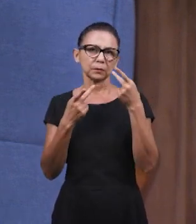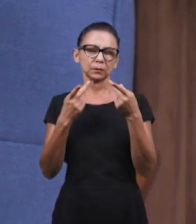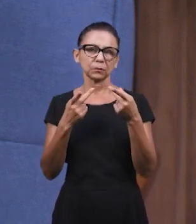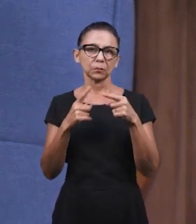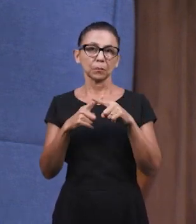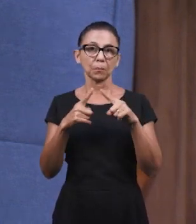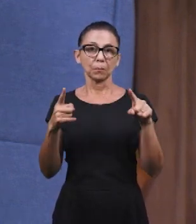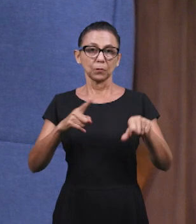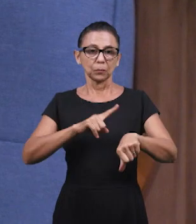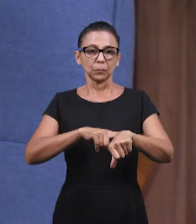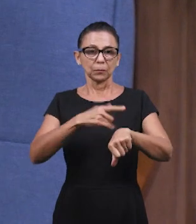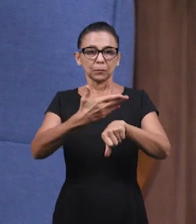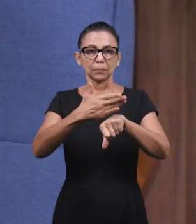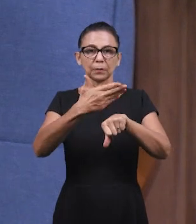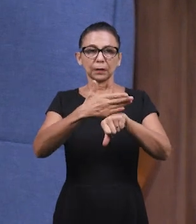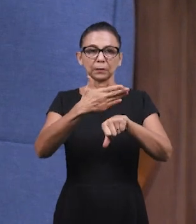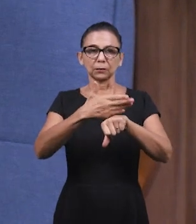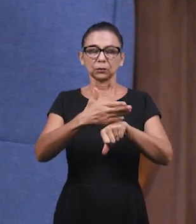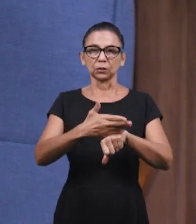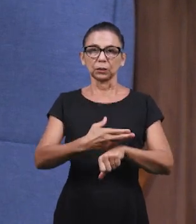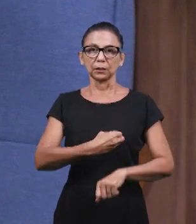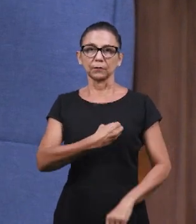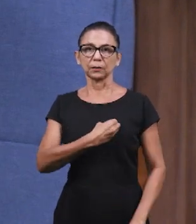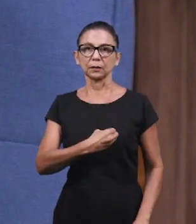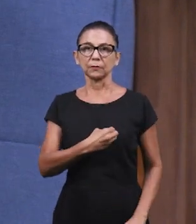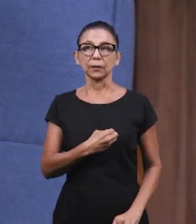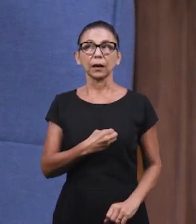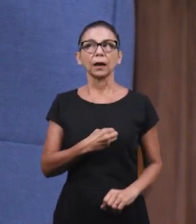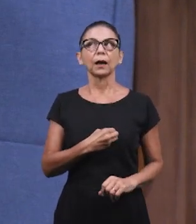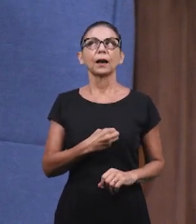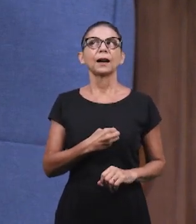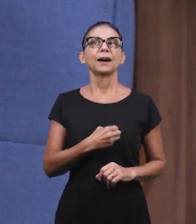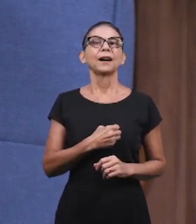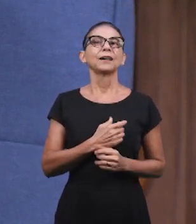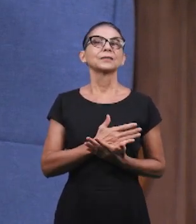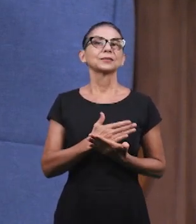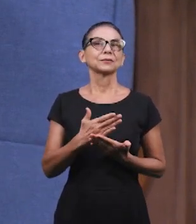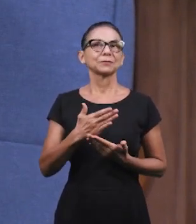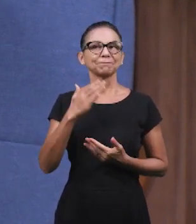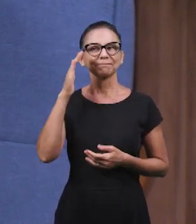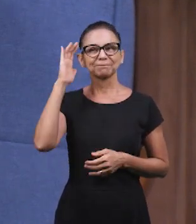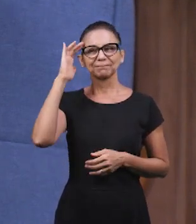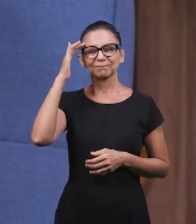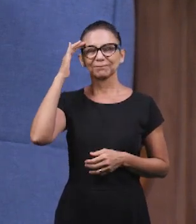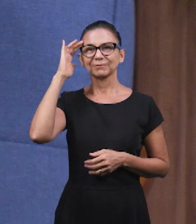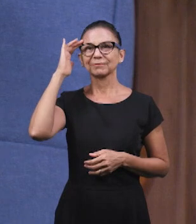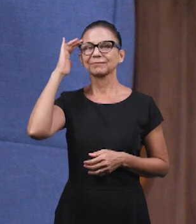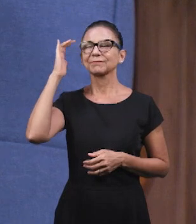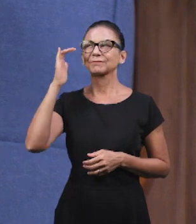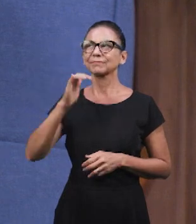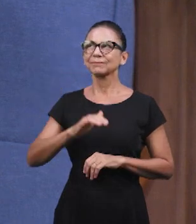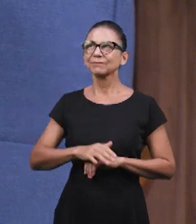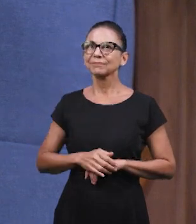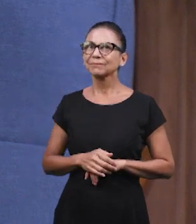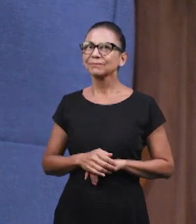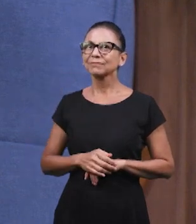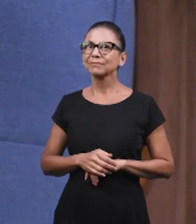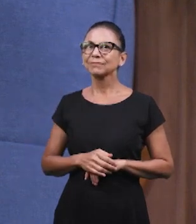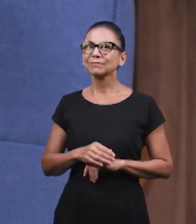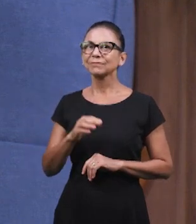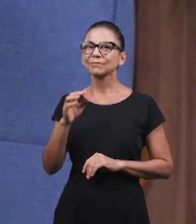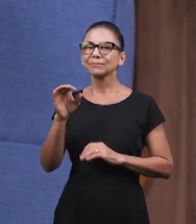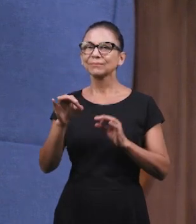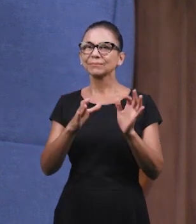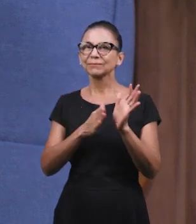alors vous commencez à comprendre ce qui est réellement Dieu en train de faire. Et une des caractéristiques